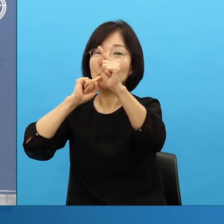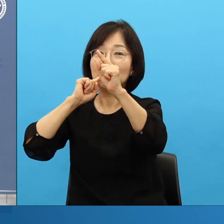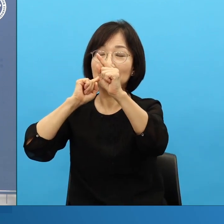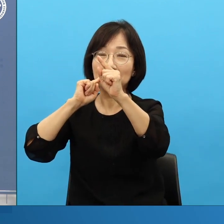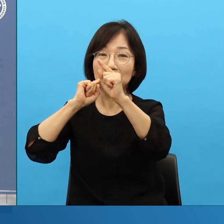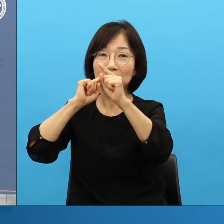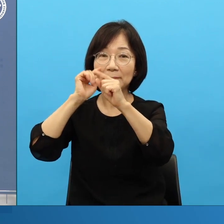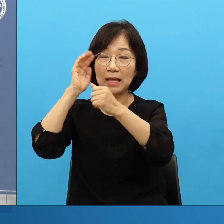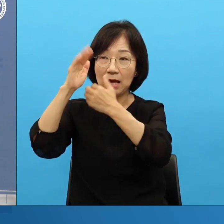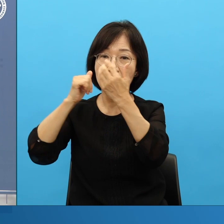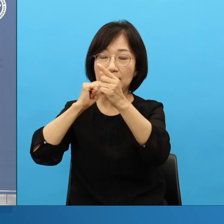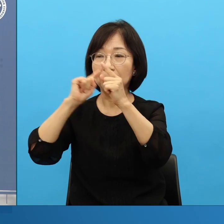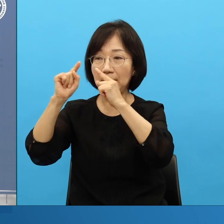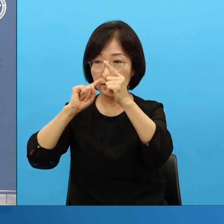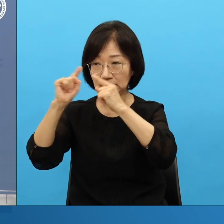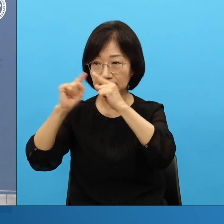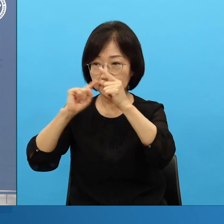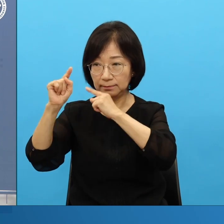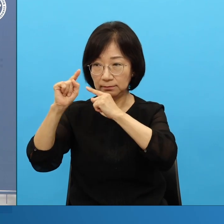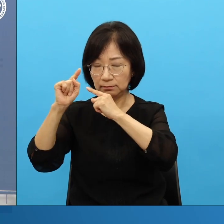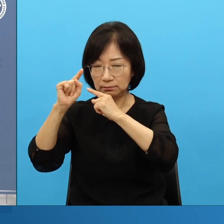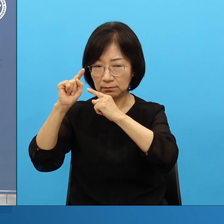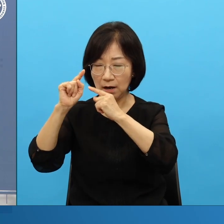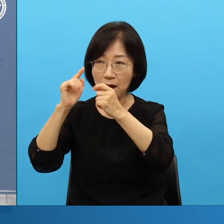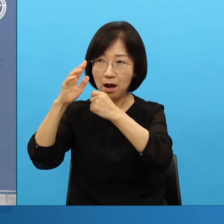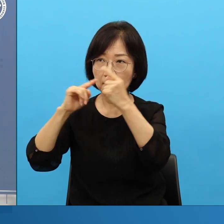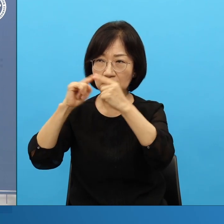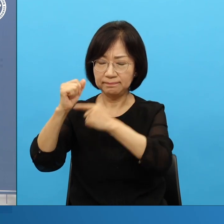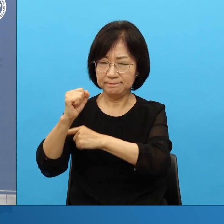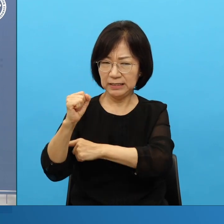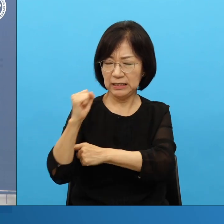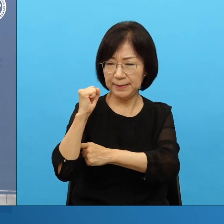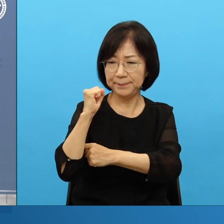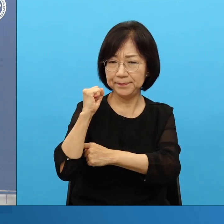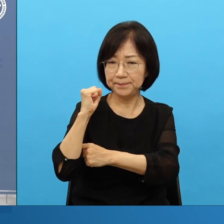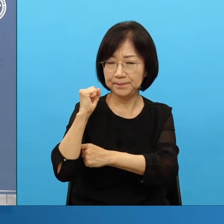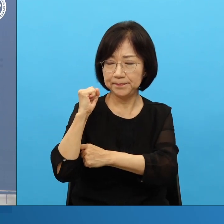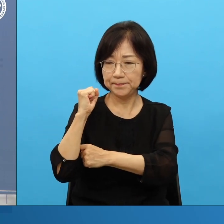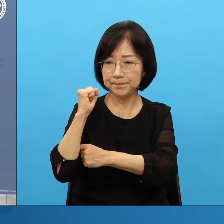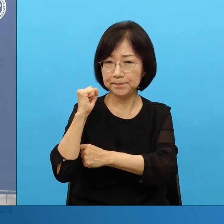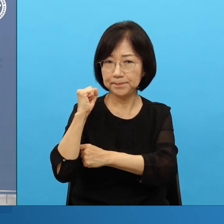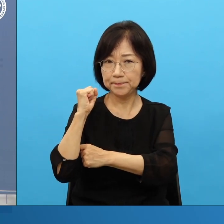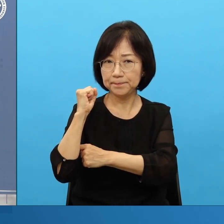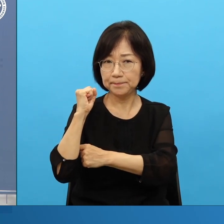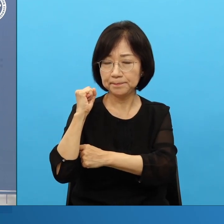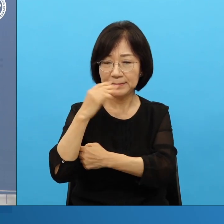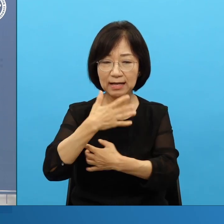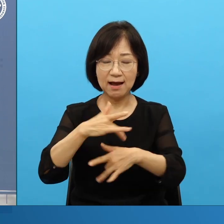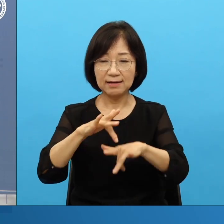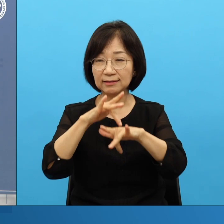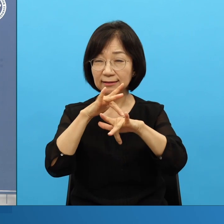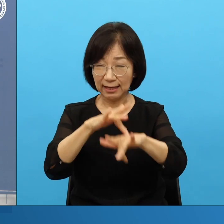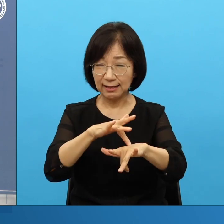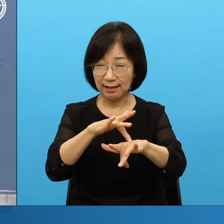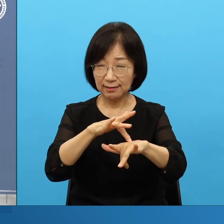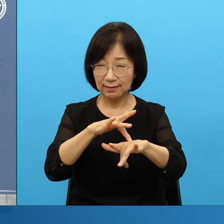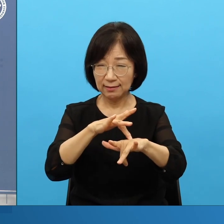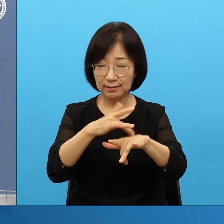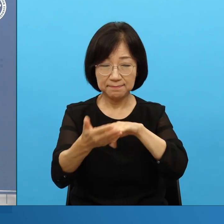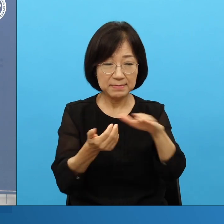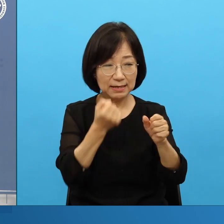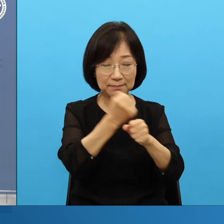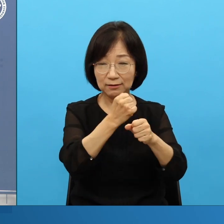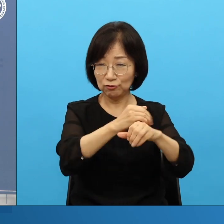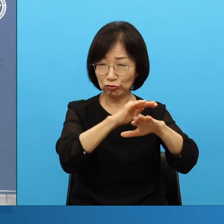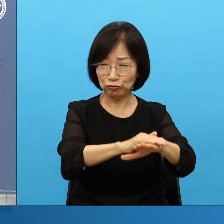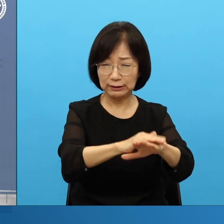heart. 강력한 성이 무너진 거예요. Simply put, that stronghold was 이 destroyed 사단의 in her. 성이요 무너져 버린 거예요. The stronghold